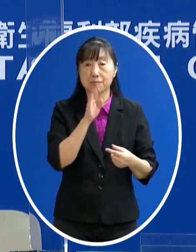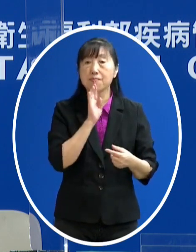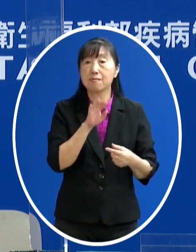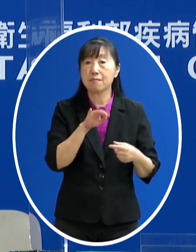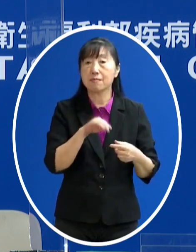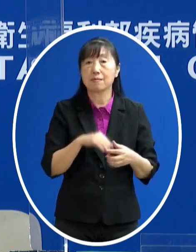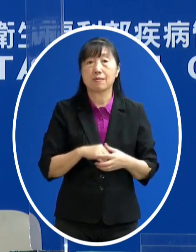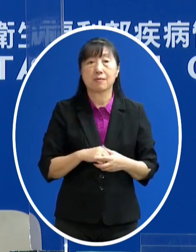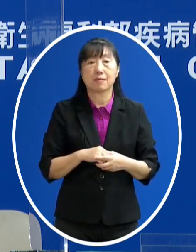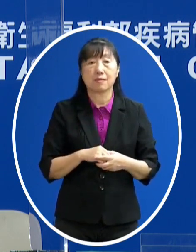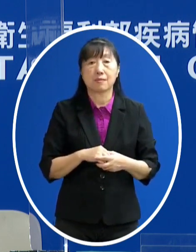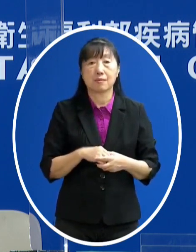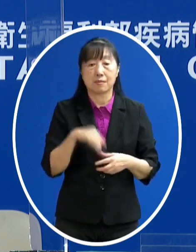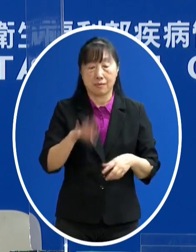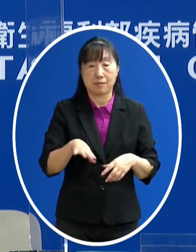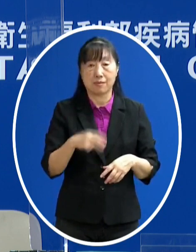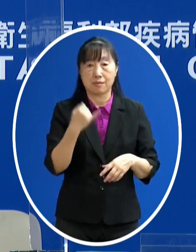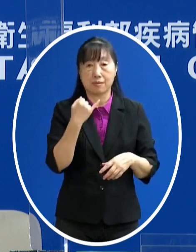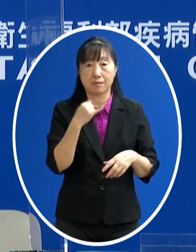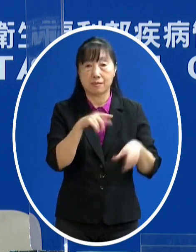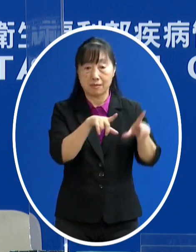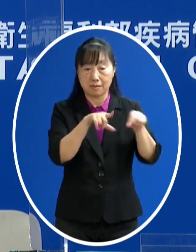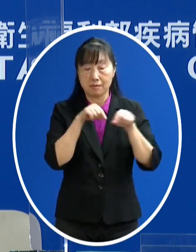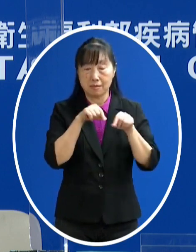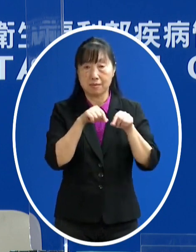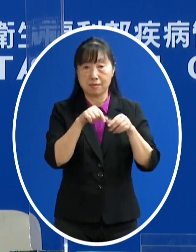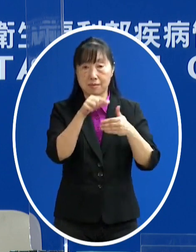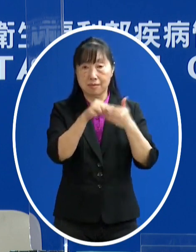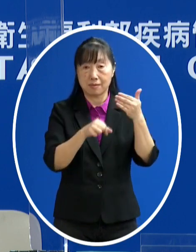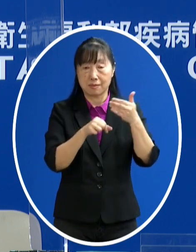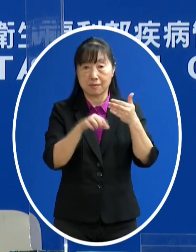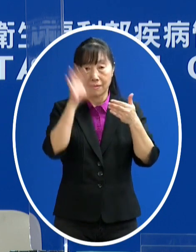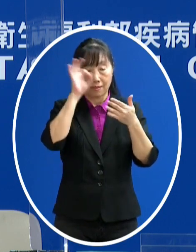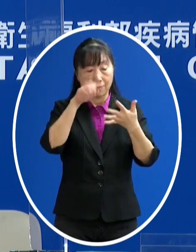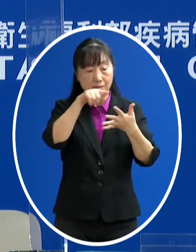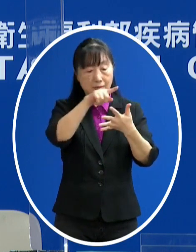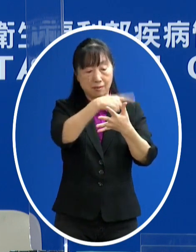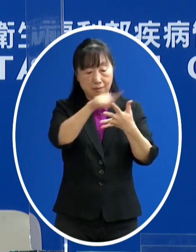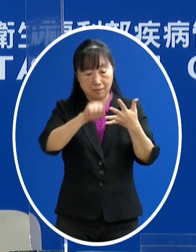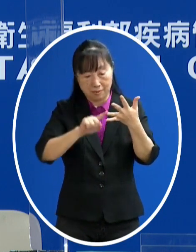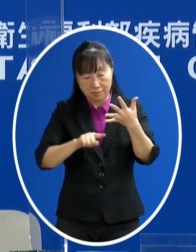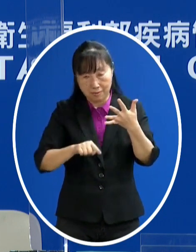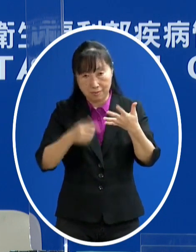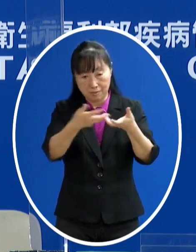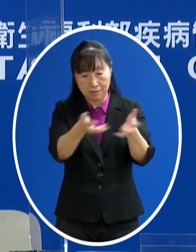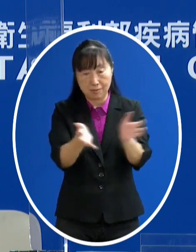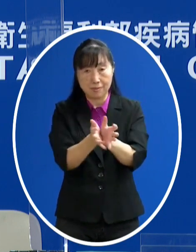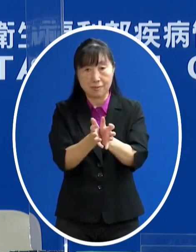目前开放的这个接种对象的类别，那我们也可